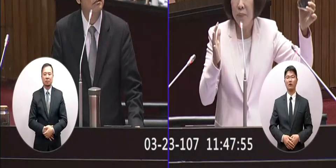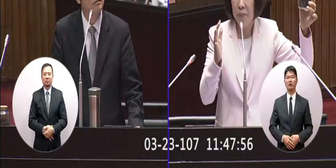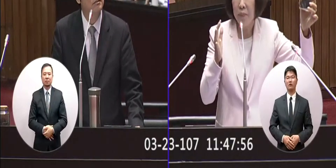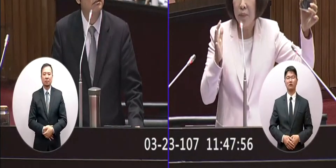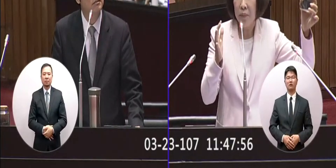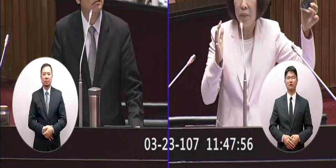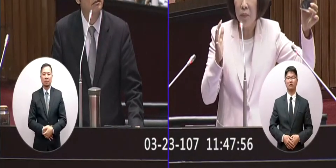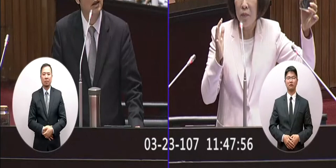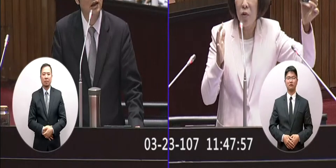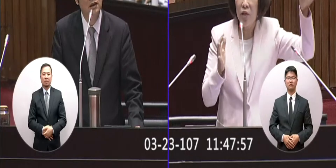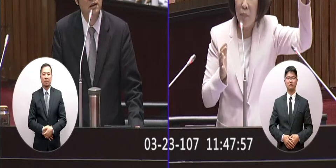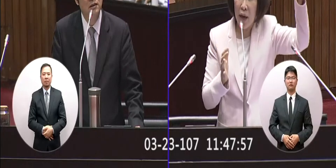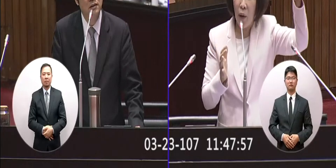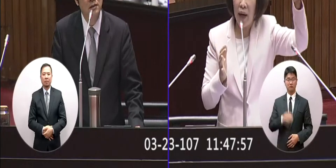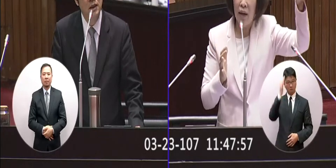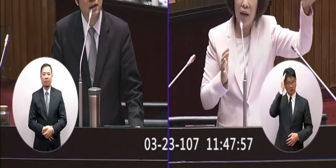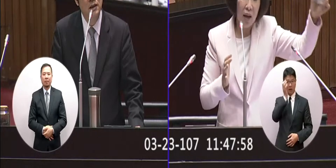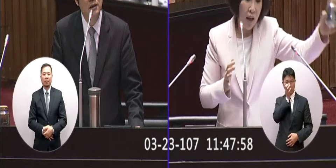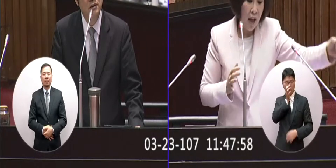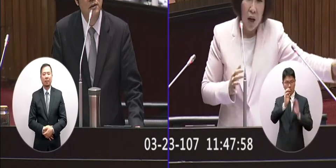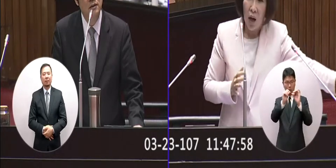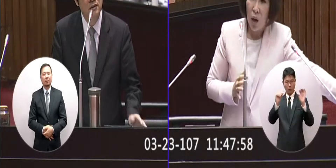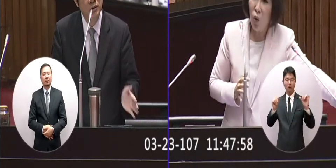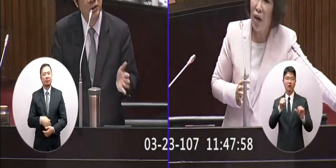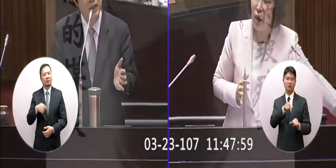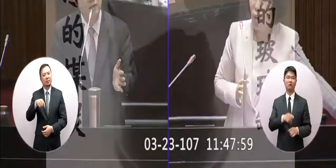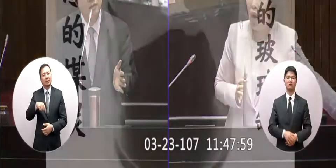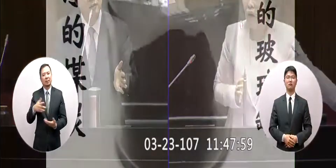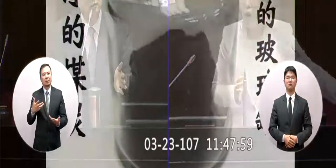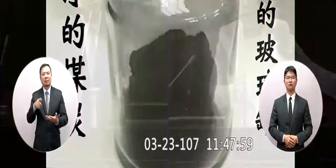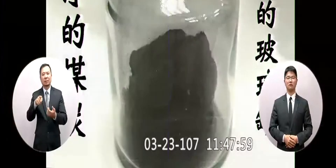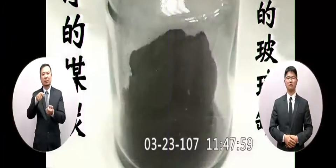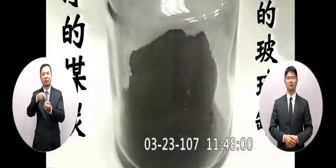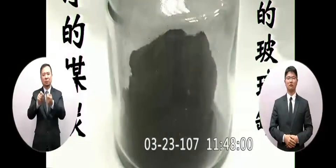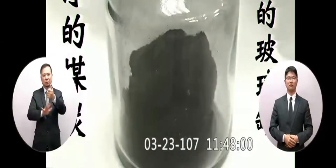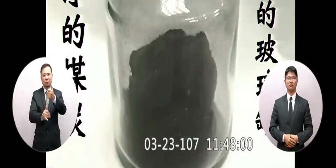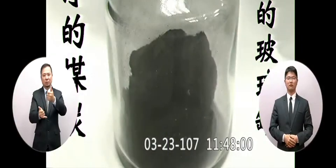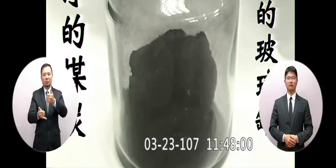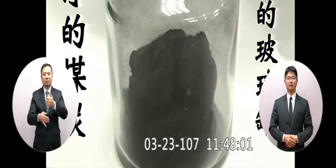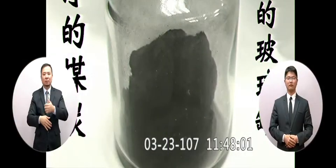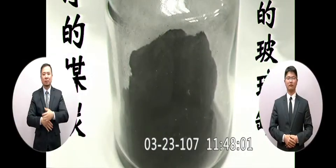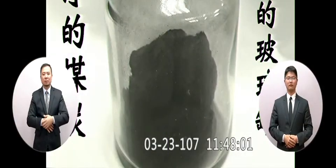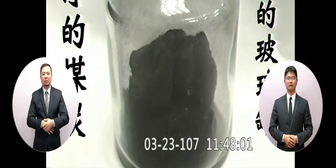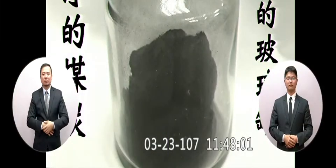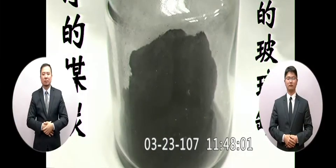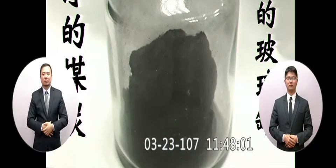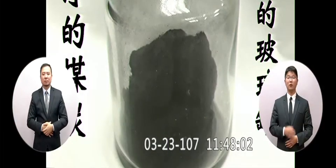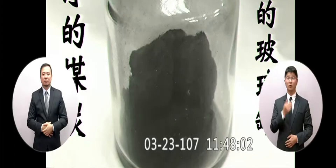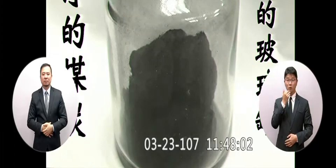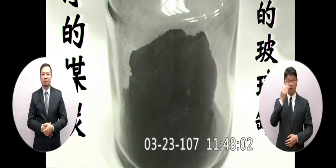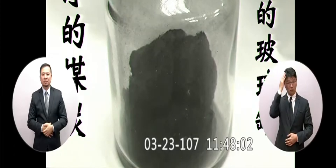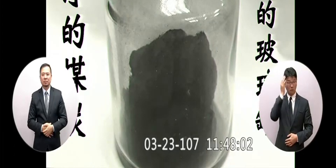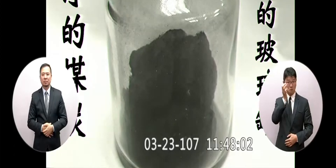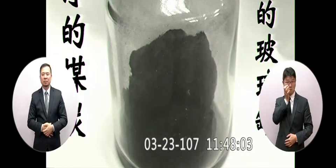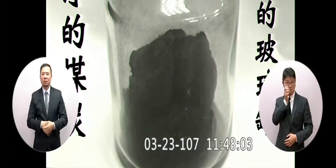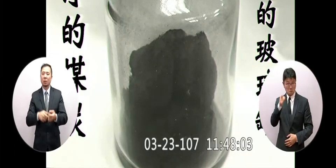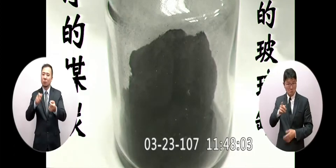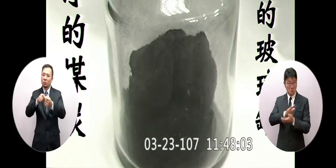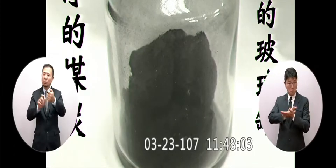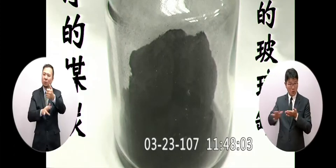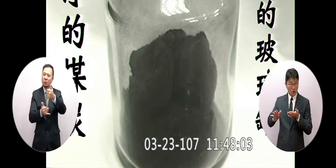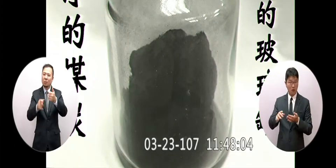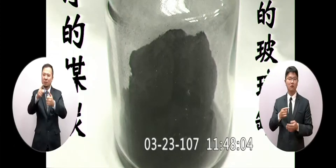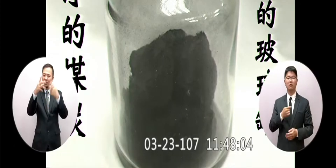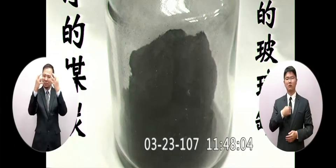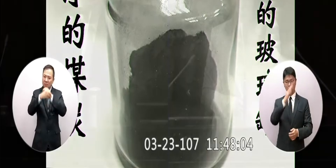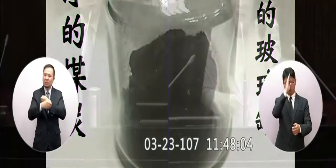灰，就是煤灰。 这个， 如果你说煤炭是干净的， 因为你误解， 我会